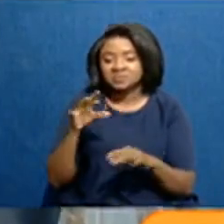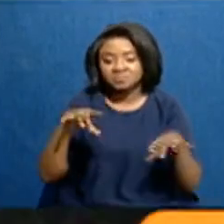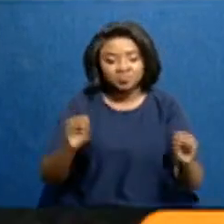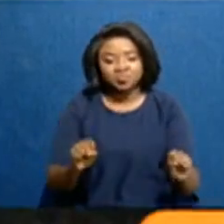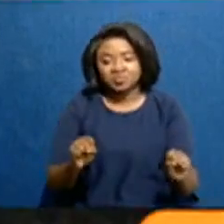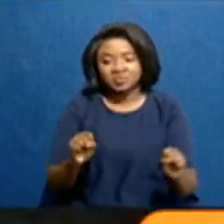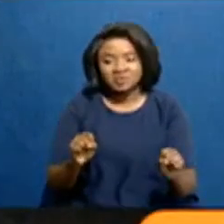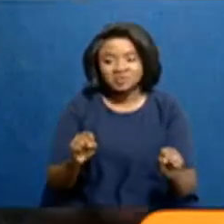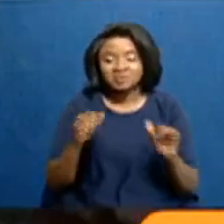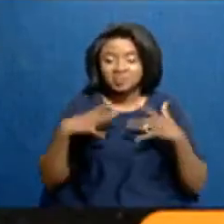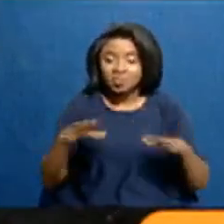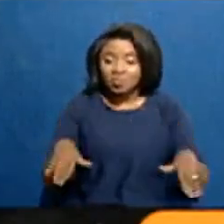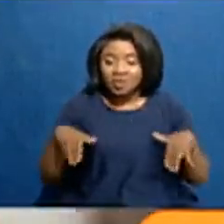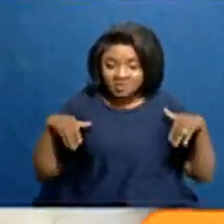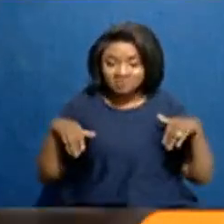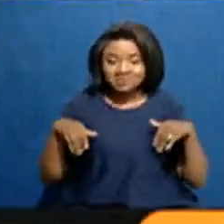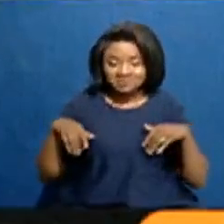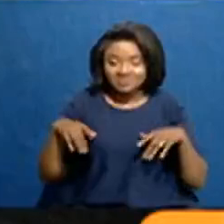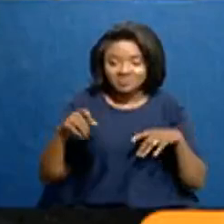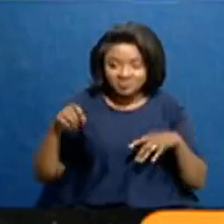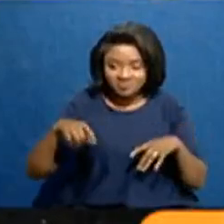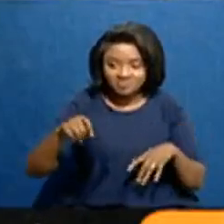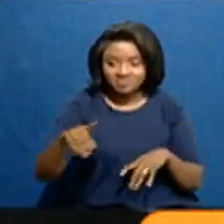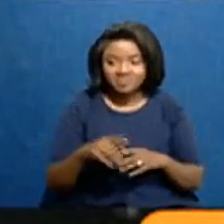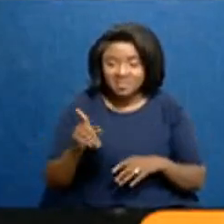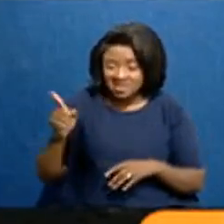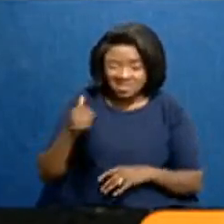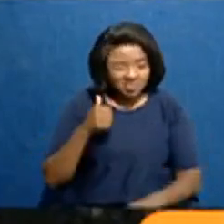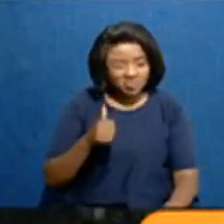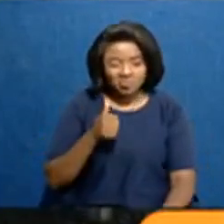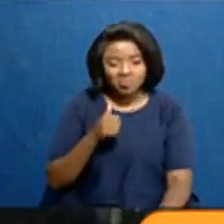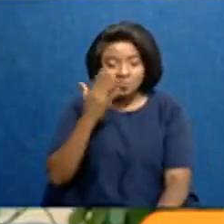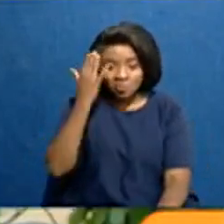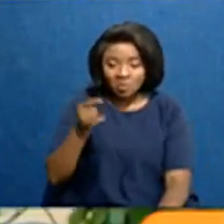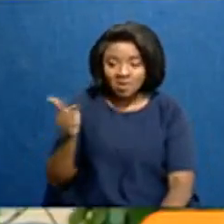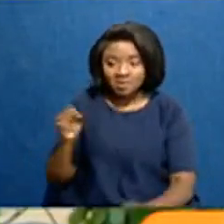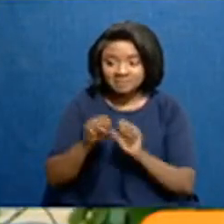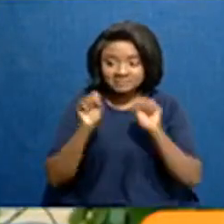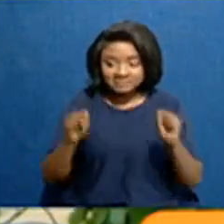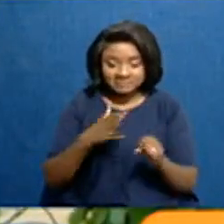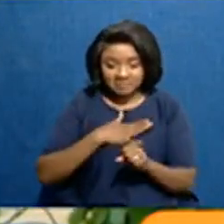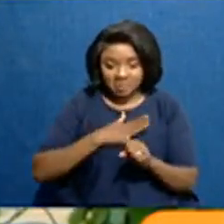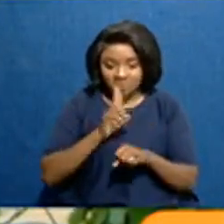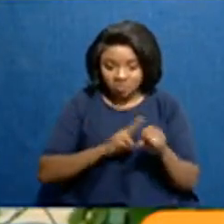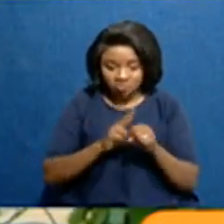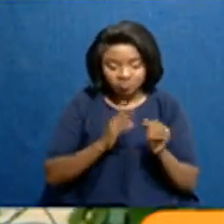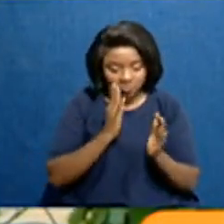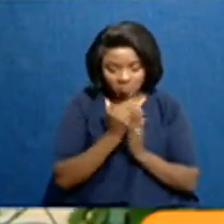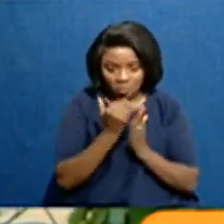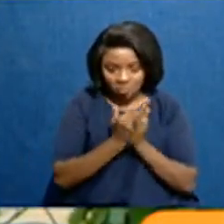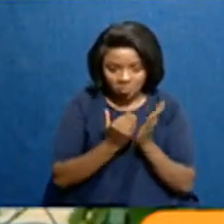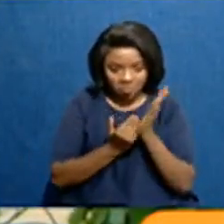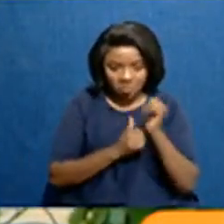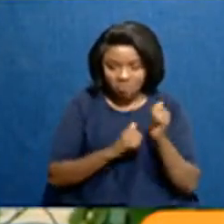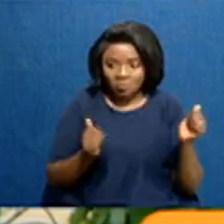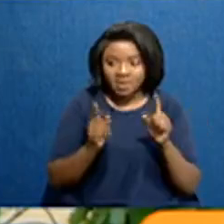wakulima wanaosubiri upanzi. Ni mzuri sana kwa sababu ni ile system tunaipanga. Na